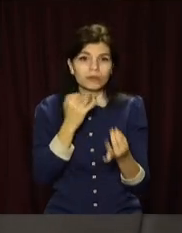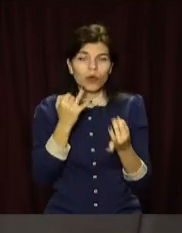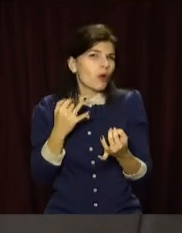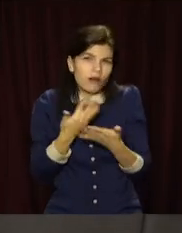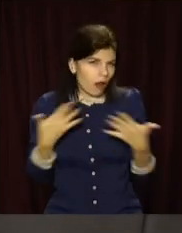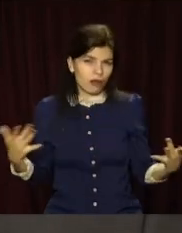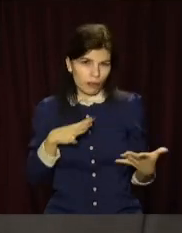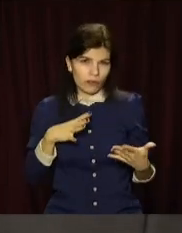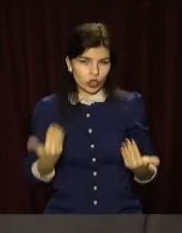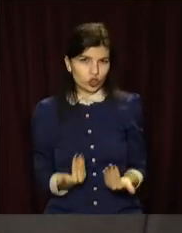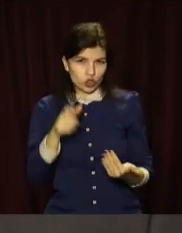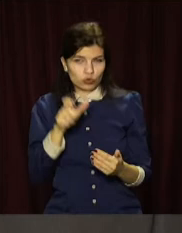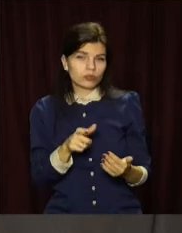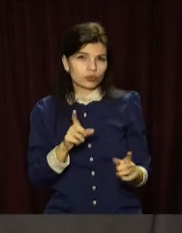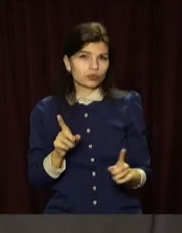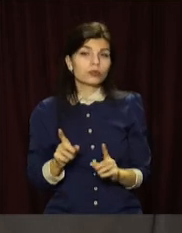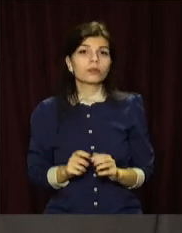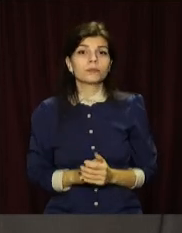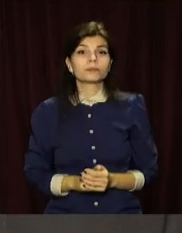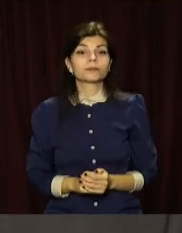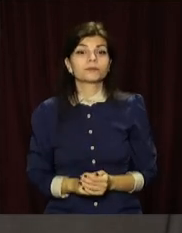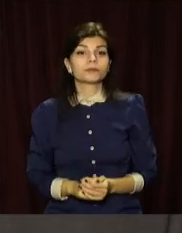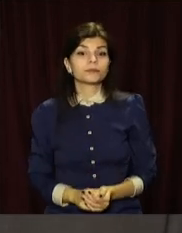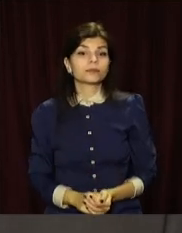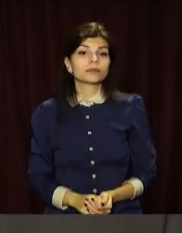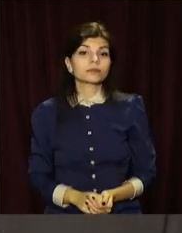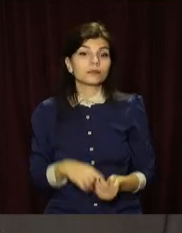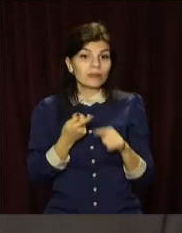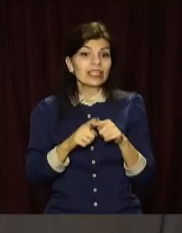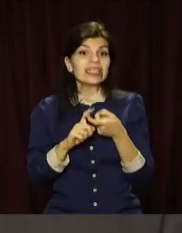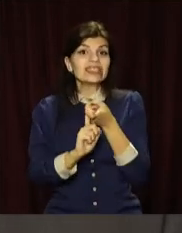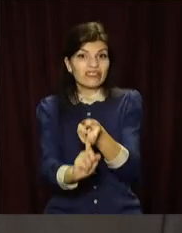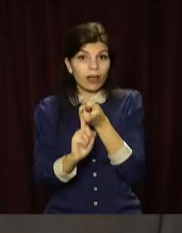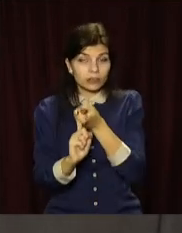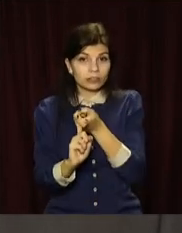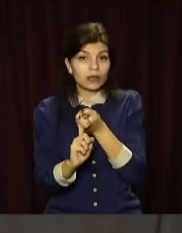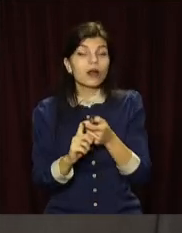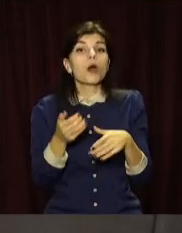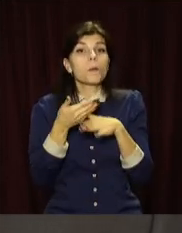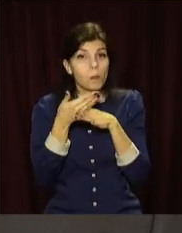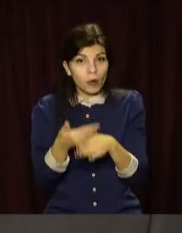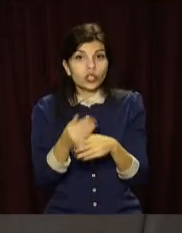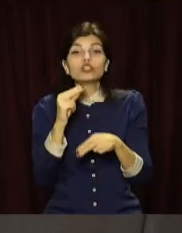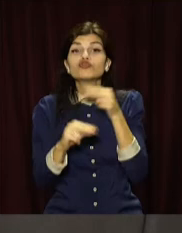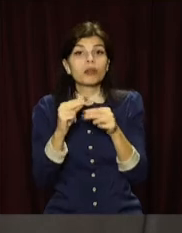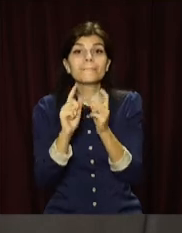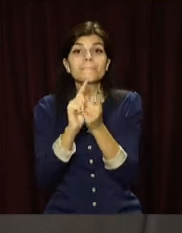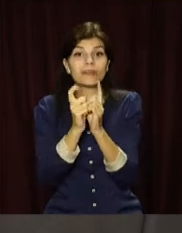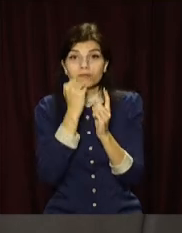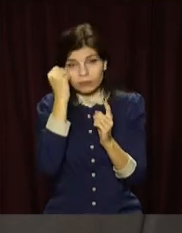ли що виправих у чоловік. І эта связь помогає с помощью переводчика,